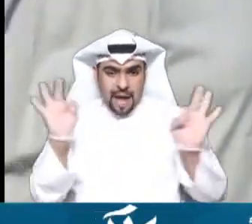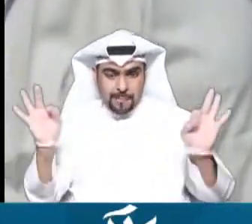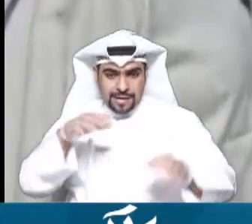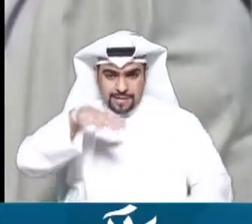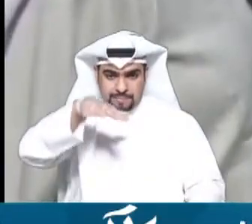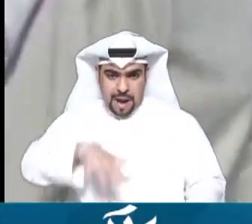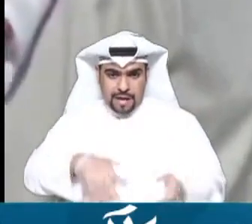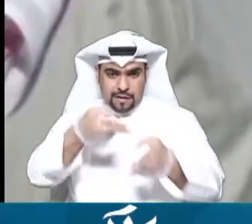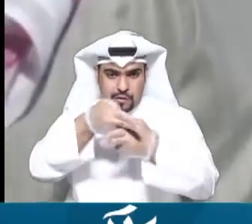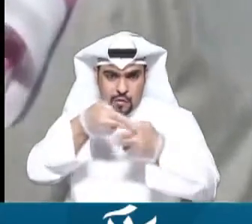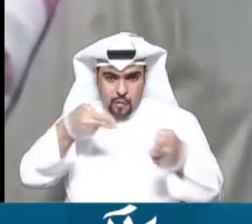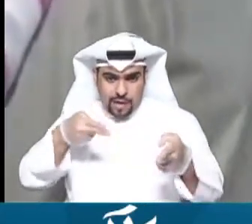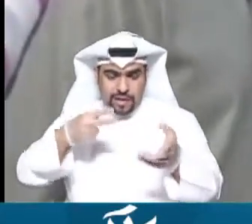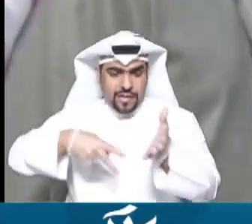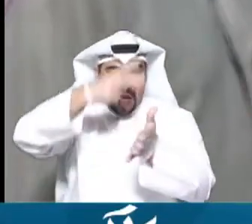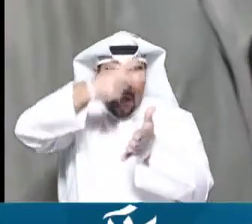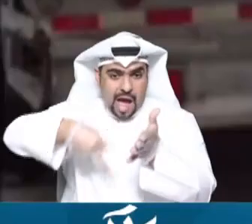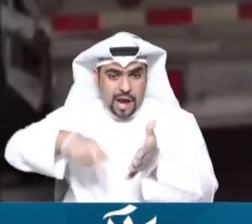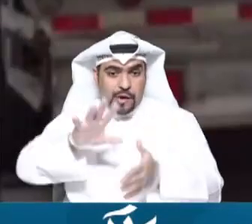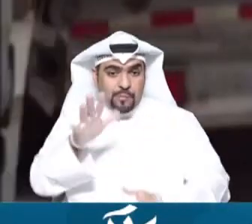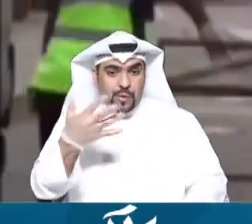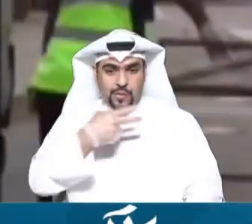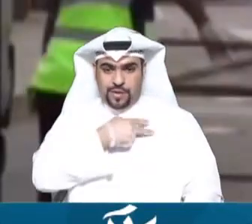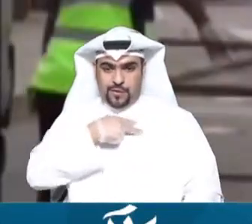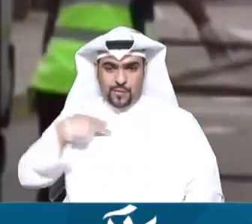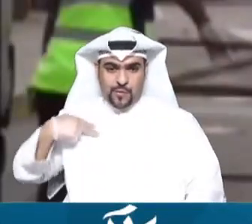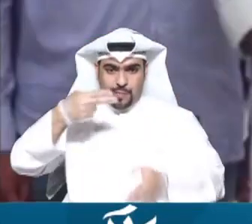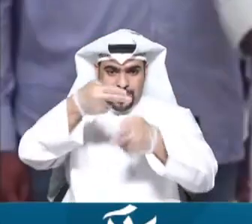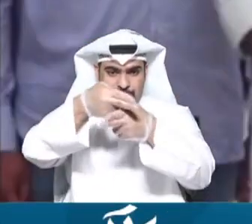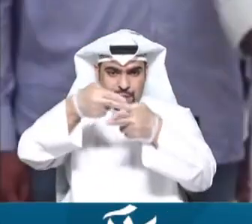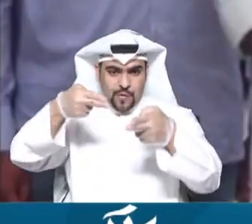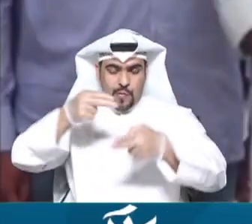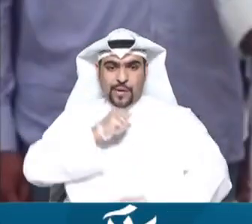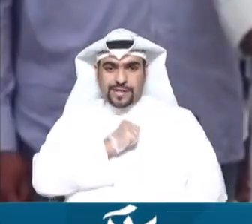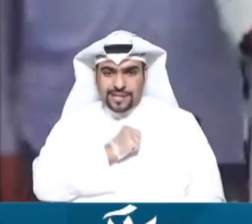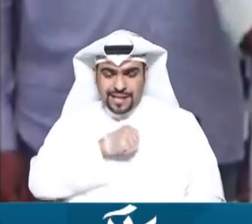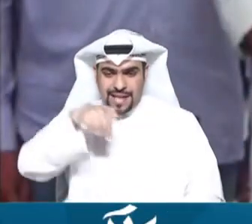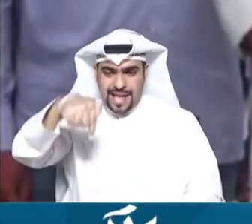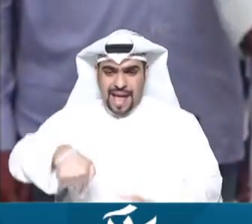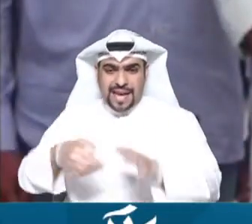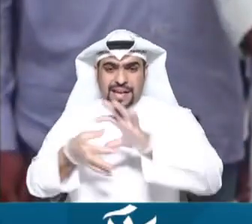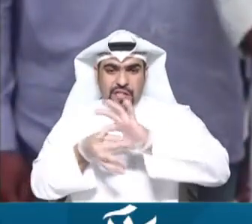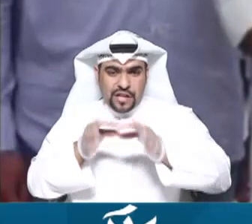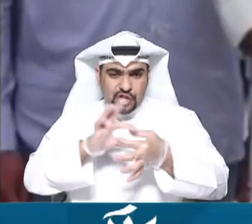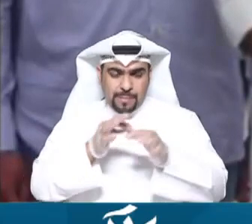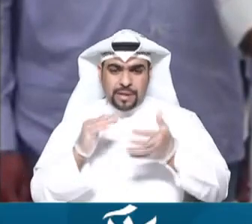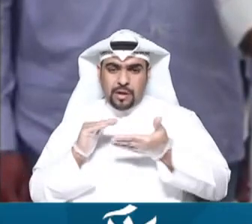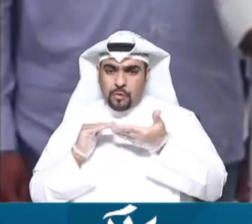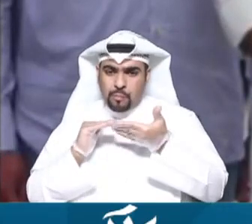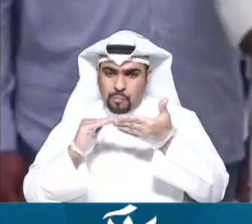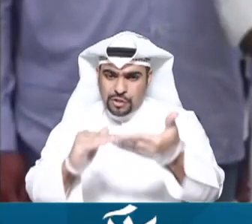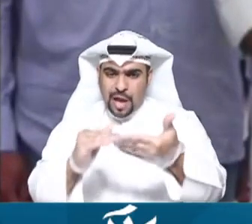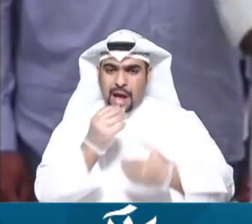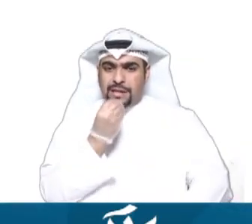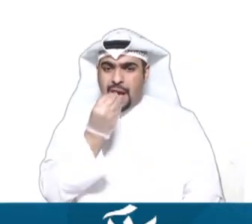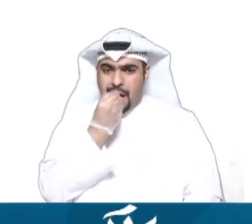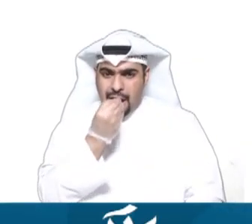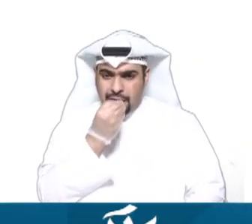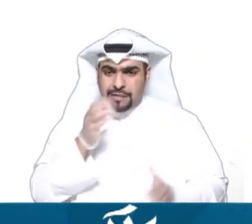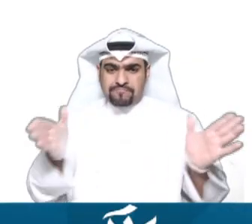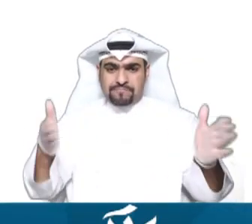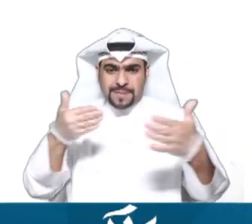اتخذتها الحكومة الكويتية، تتسابق الجهات الخيرية والإغاثية لتقديم جهودها في هذه